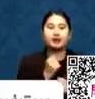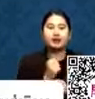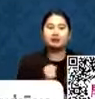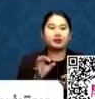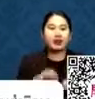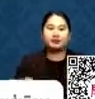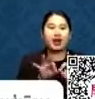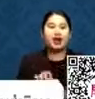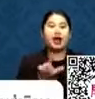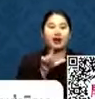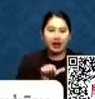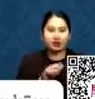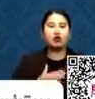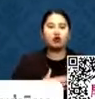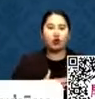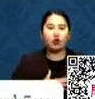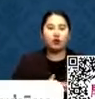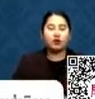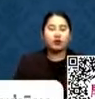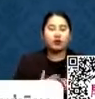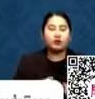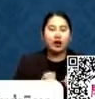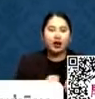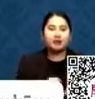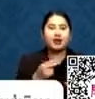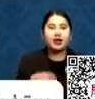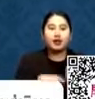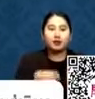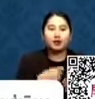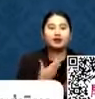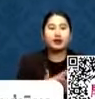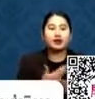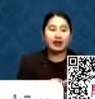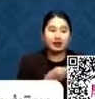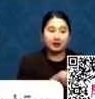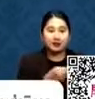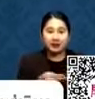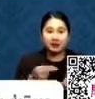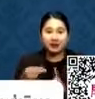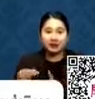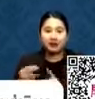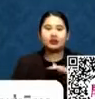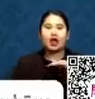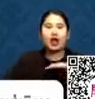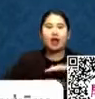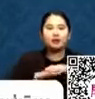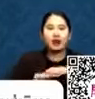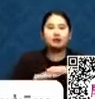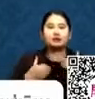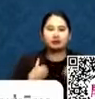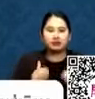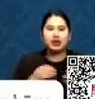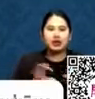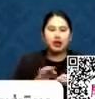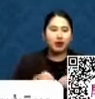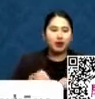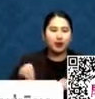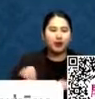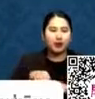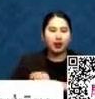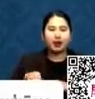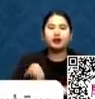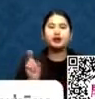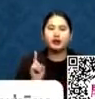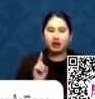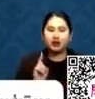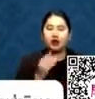ที่ 43,000 ล้านบาทครับในส่วนที่มีประเด็นบอกว่าเอ๊ะและที่บอกว่า 450,000 ล้านเนี่ย